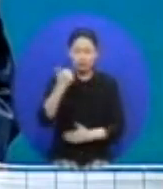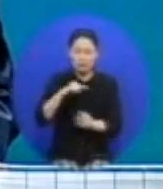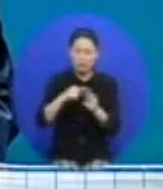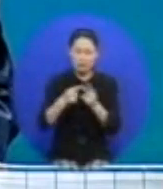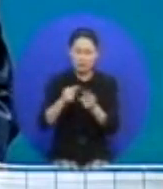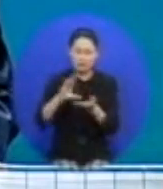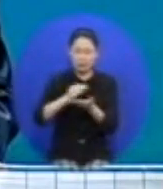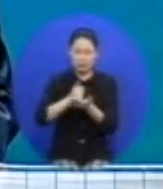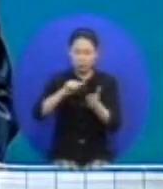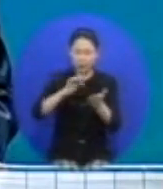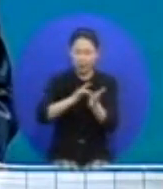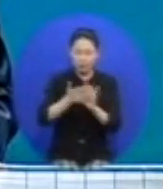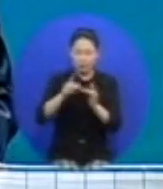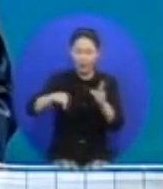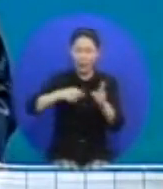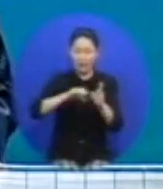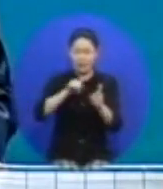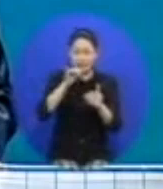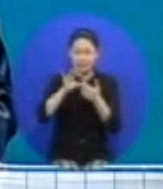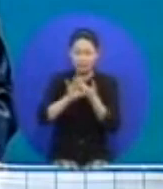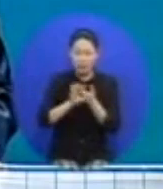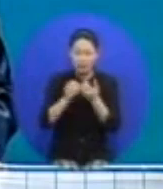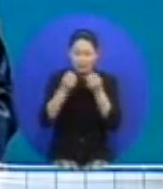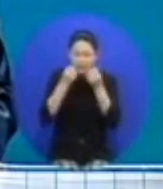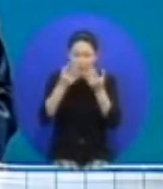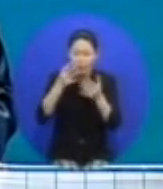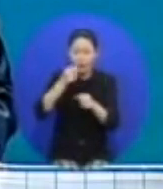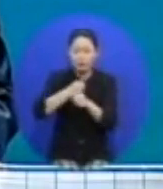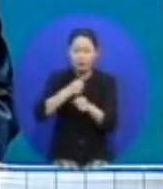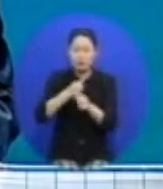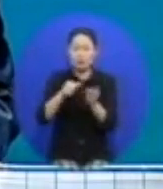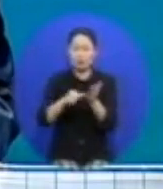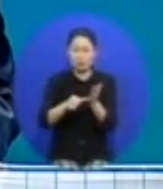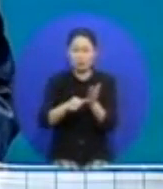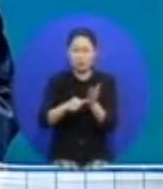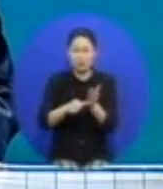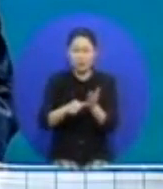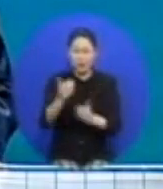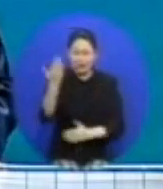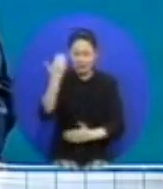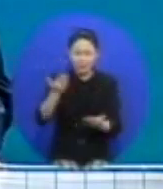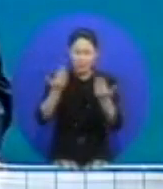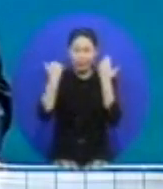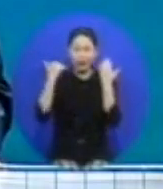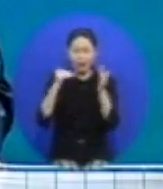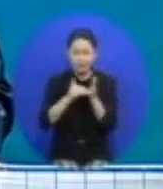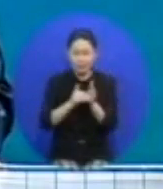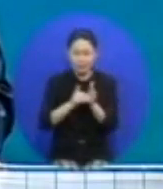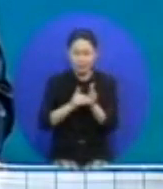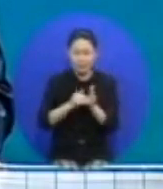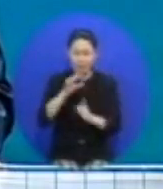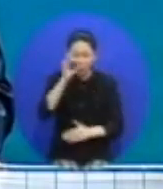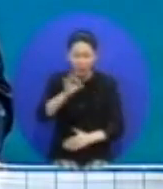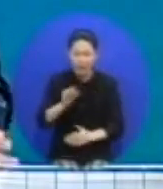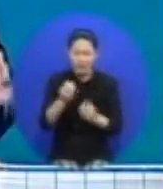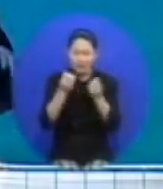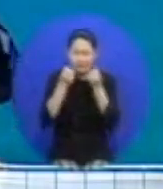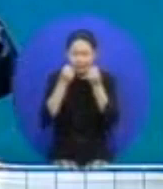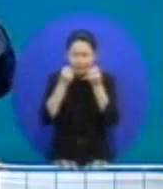예수 안에 있으면 새로운 피조물이라 이전 것은 지나갔으니 보라 새것이 되었도다